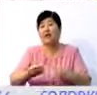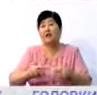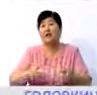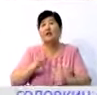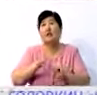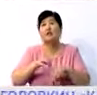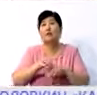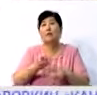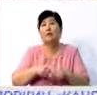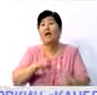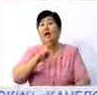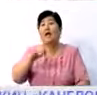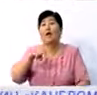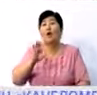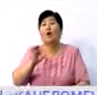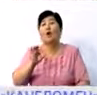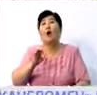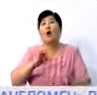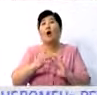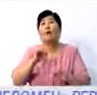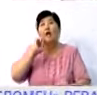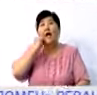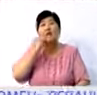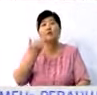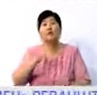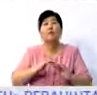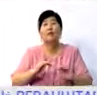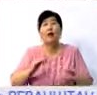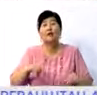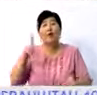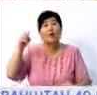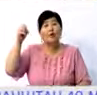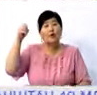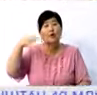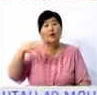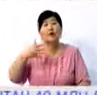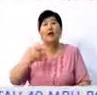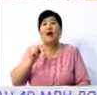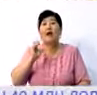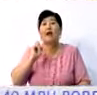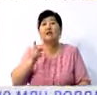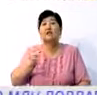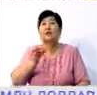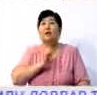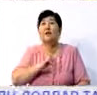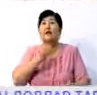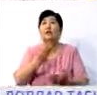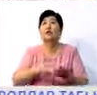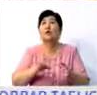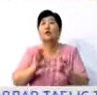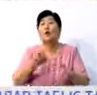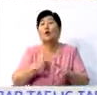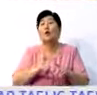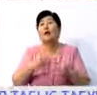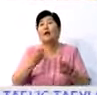жатыр. Мына этно ауылдан әжелеріміз балаларға күннің көзінің, асықтың пайдасын түсіндіріп жатыр. Одан